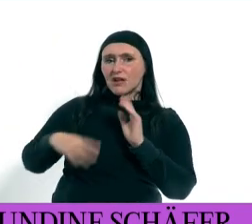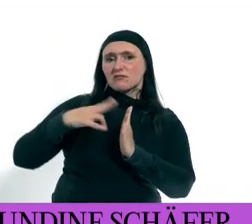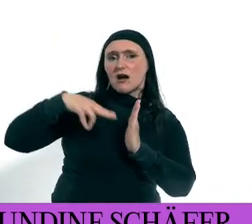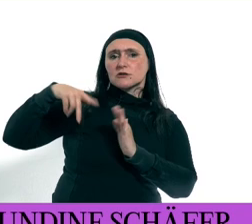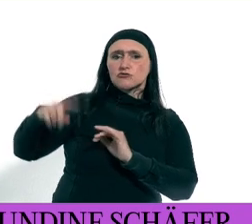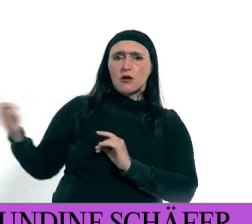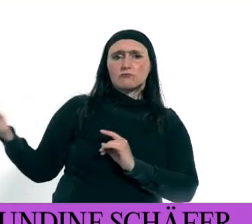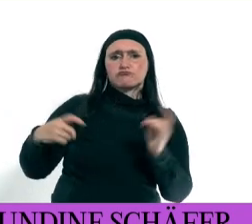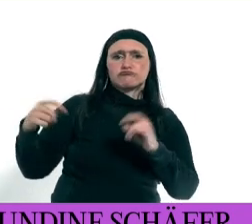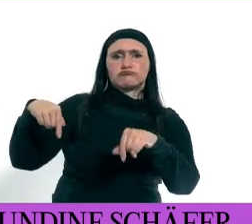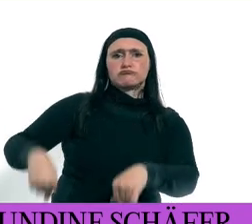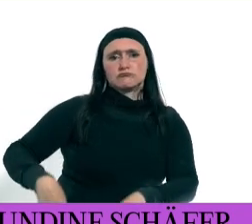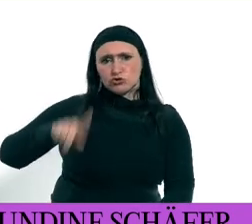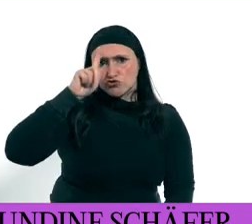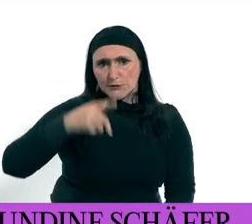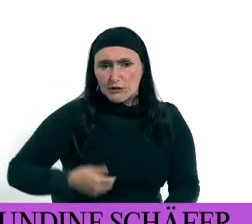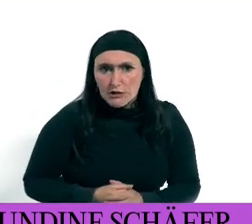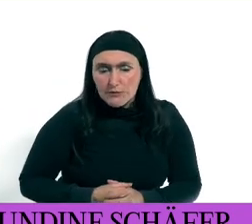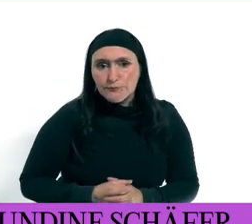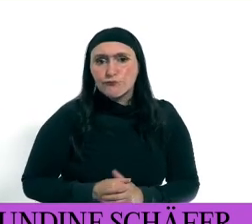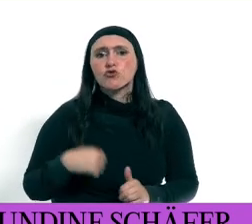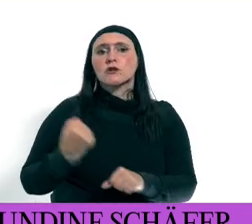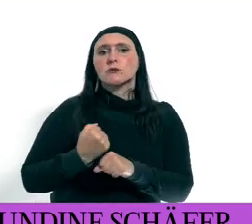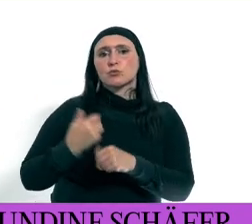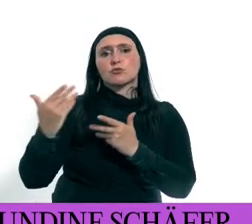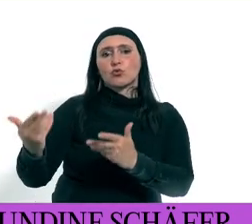2 Monaten waren die Kunstschaffenden wieder da.